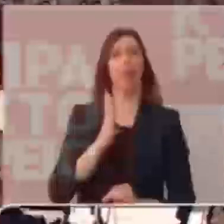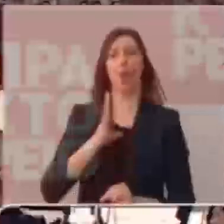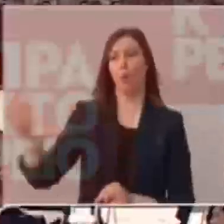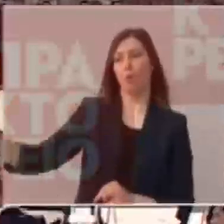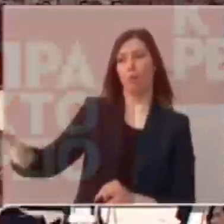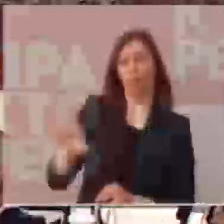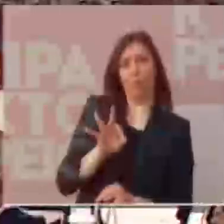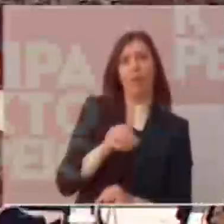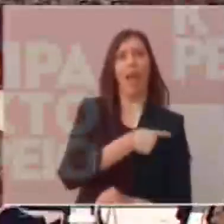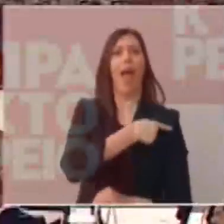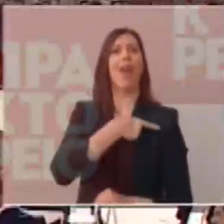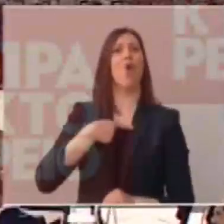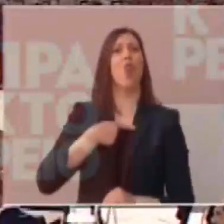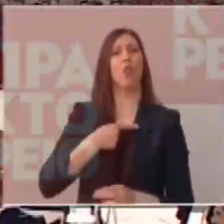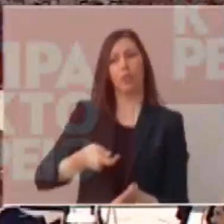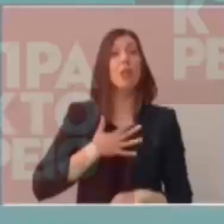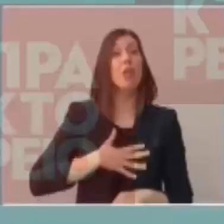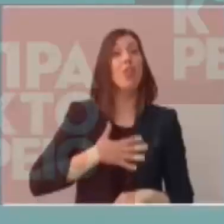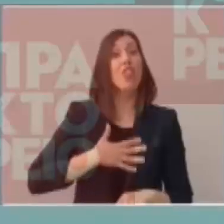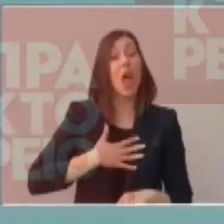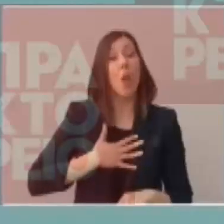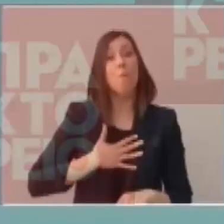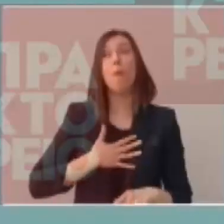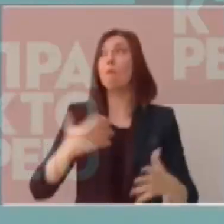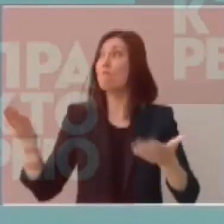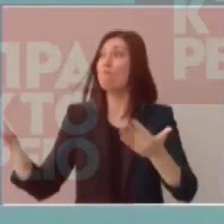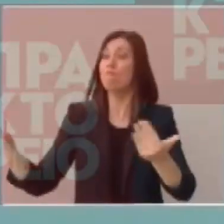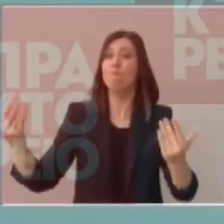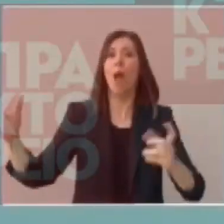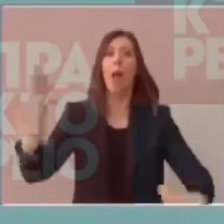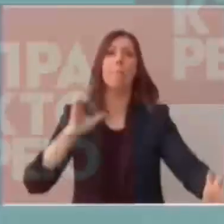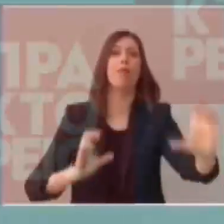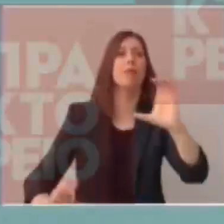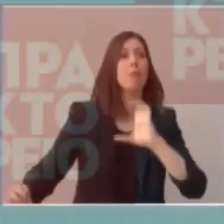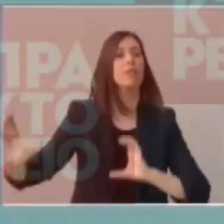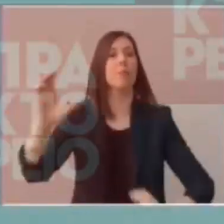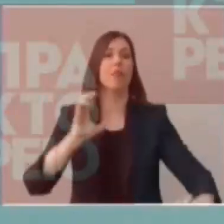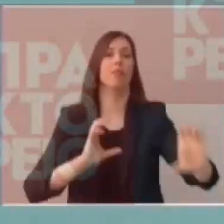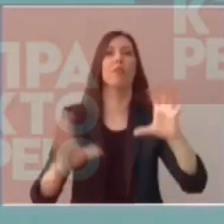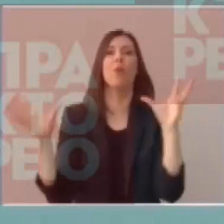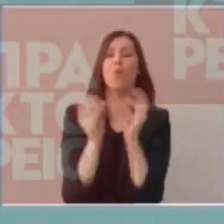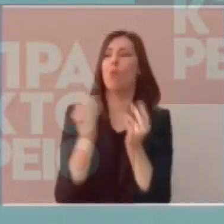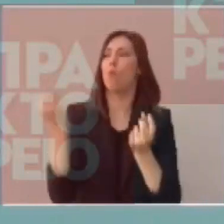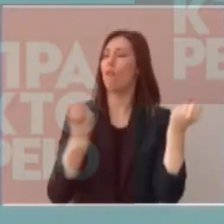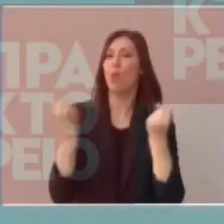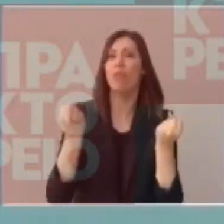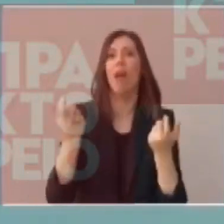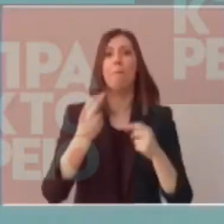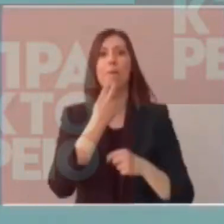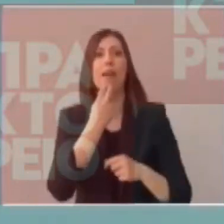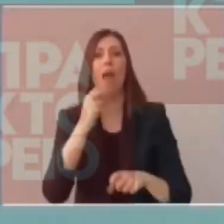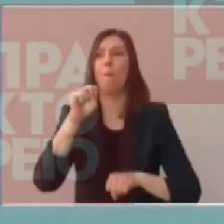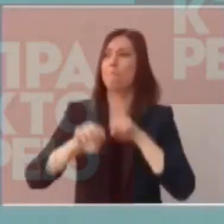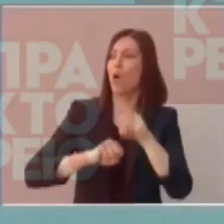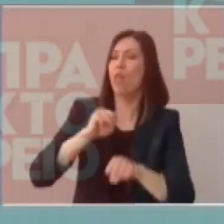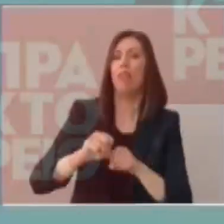να προσελκύσουμε σημαντικές επενδύσεις στον κλάδο της ηλεκτροκίνησης, θεσπίζοντας ειδικά